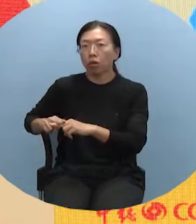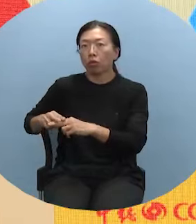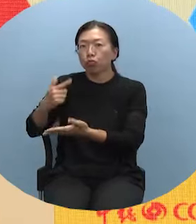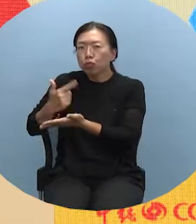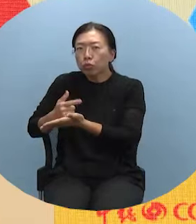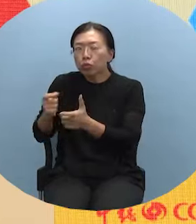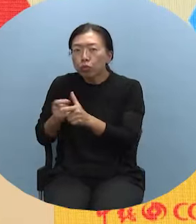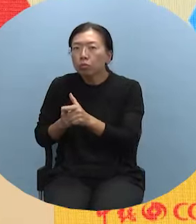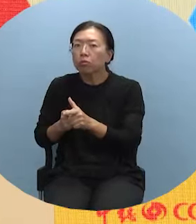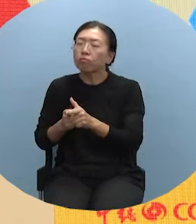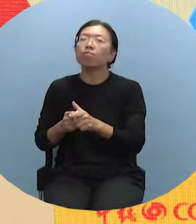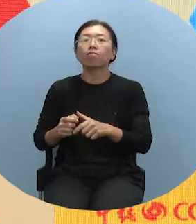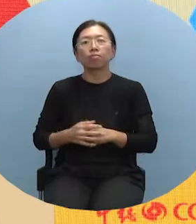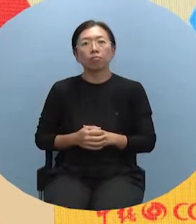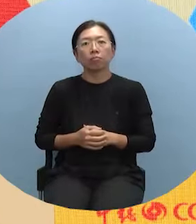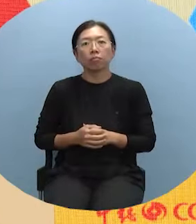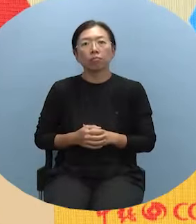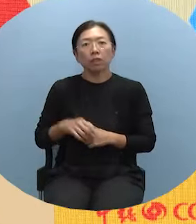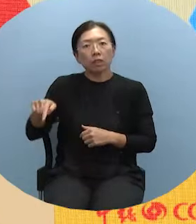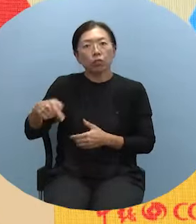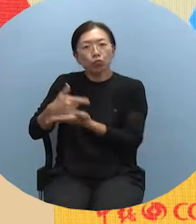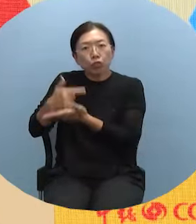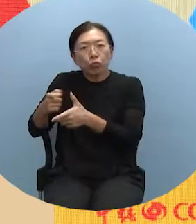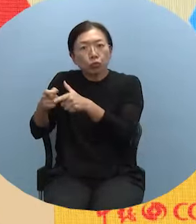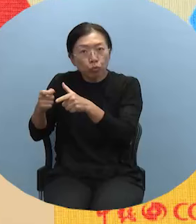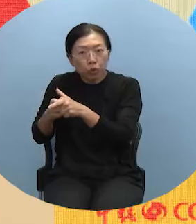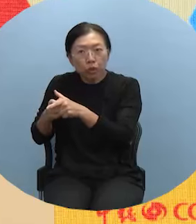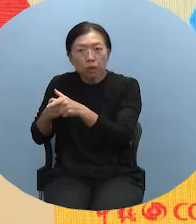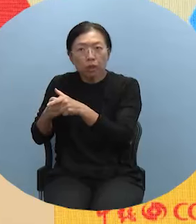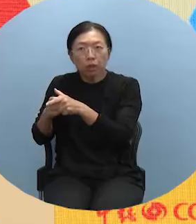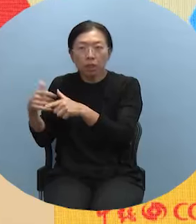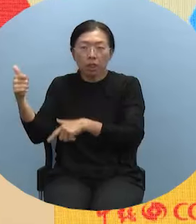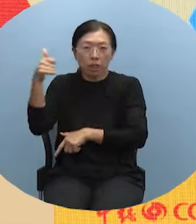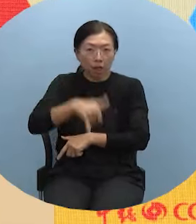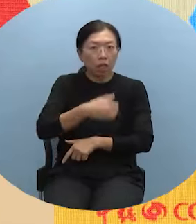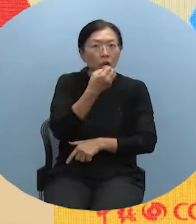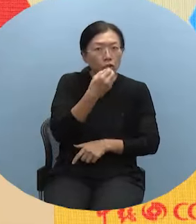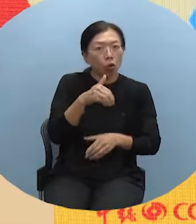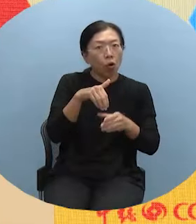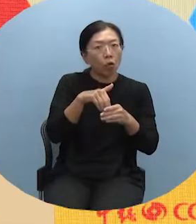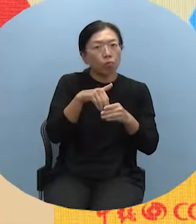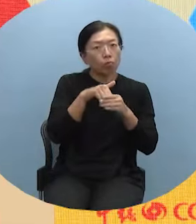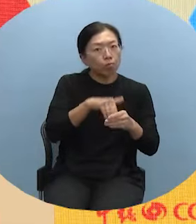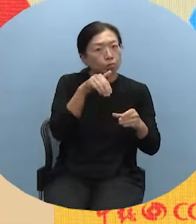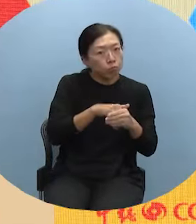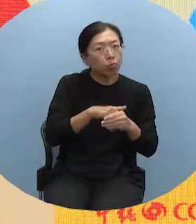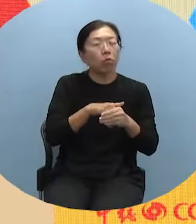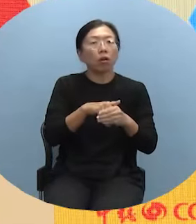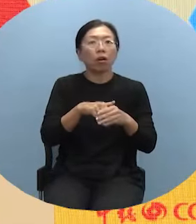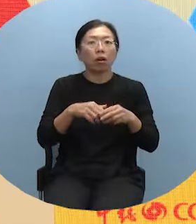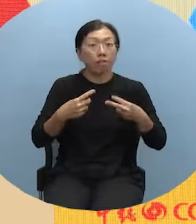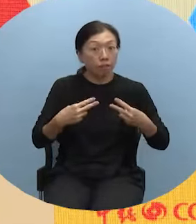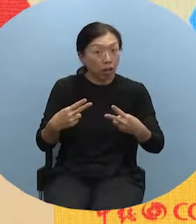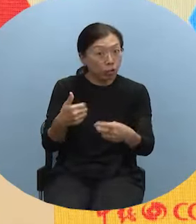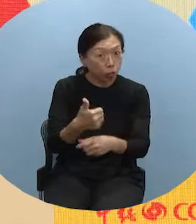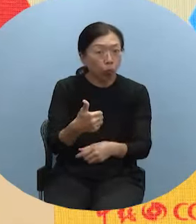要。點解咧？就係當呢啲重點龍頭企業嚟香港上市，佢呢啲公司發展得